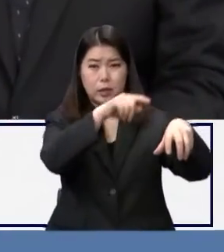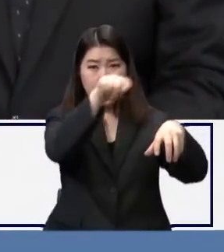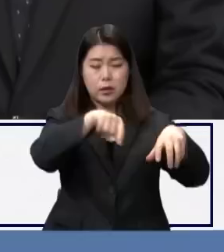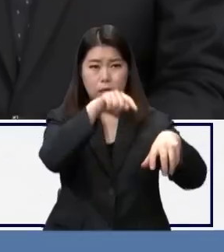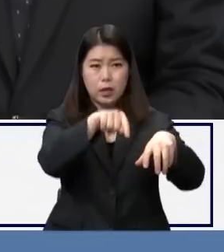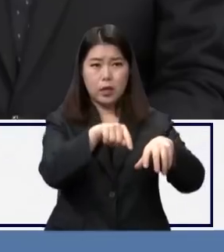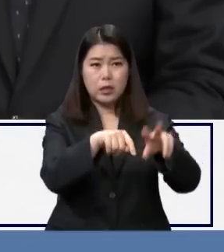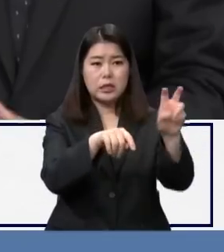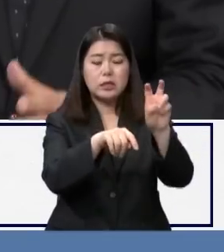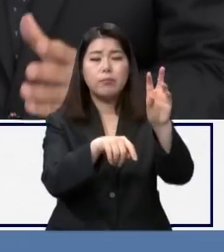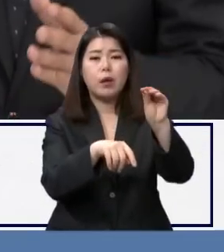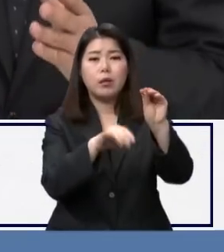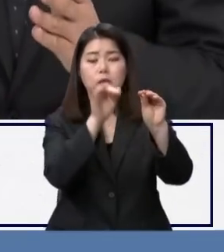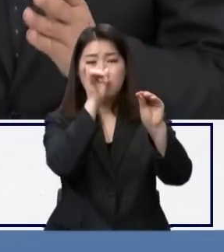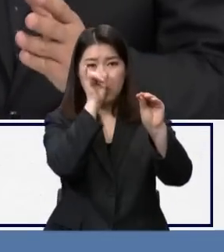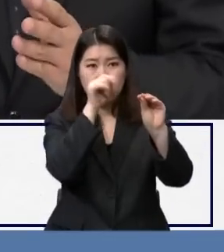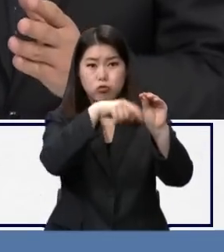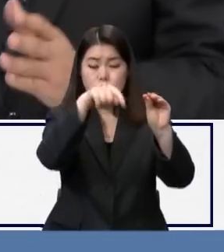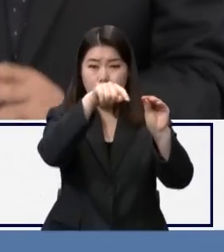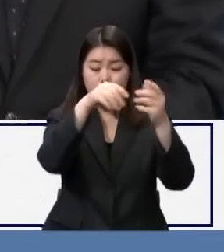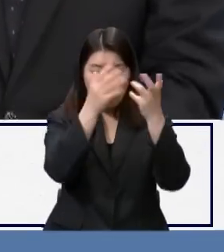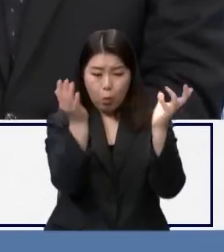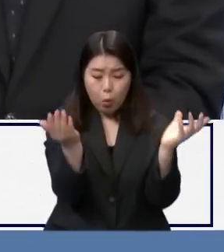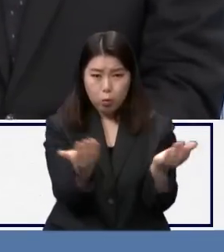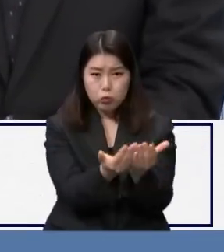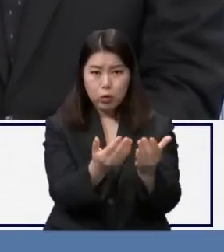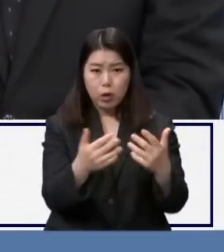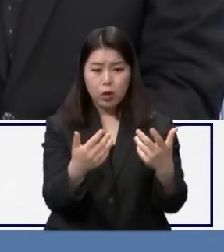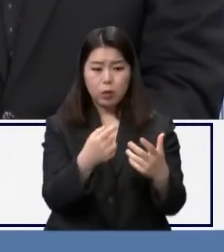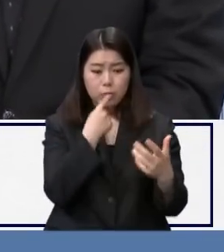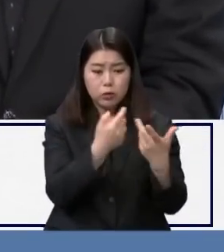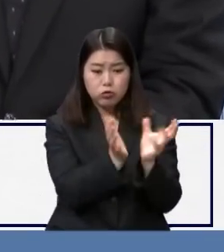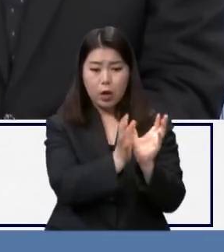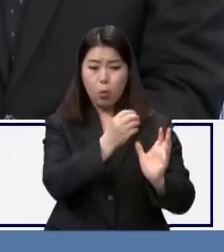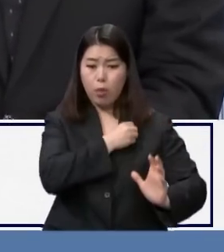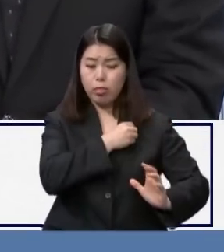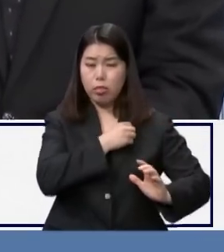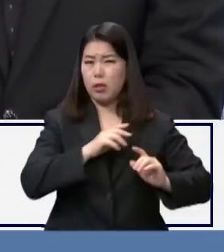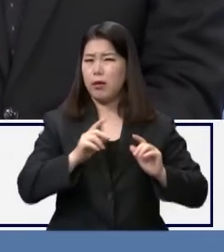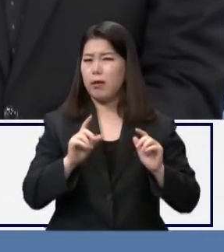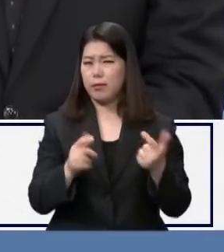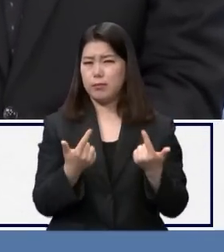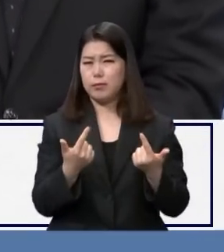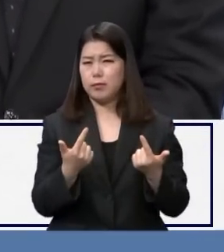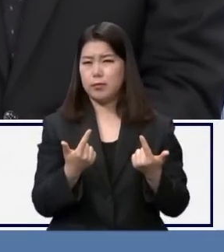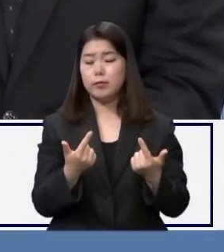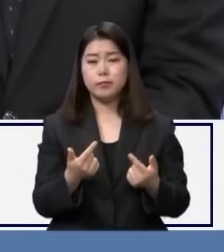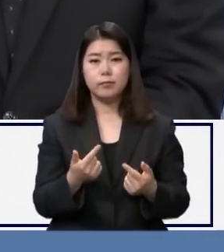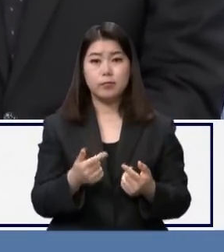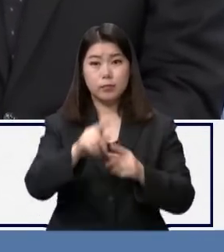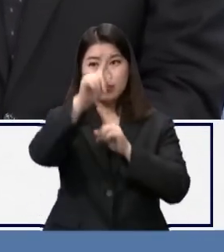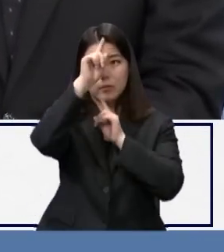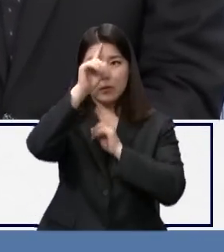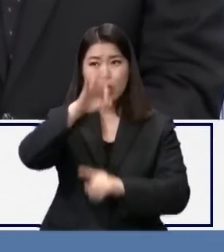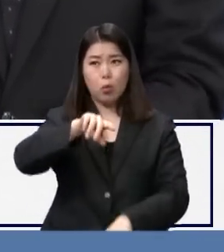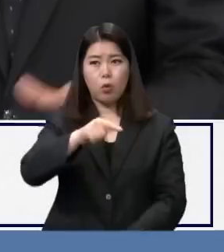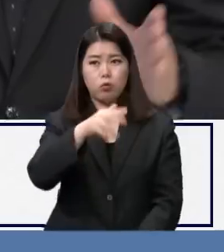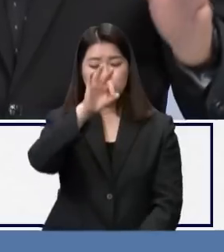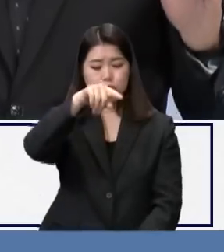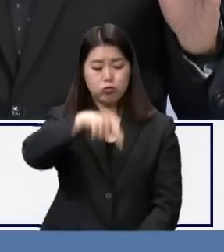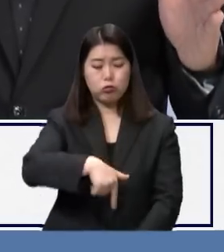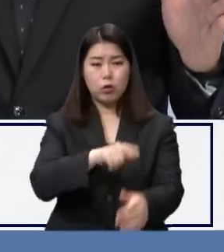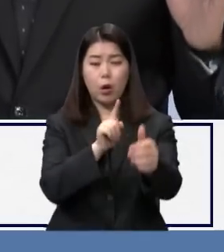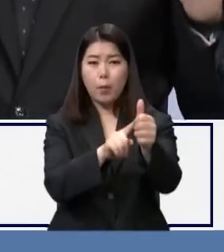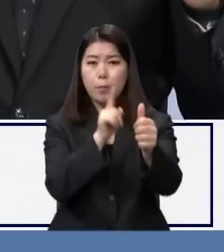20만 명의 가입자가 있습니다만 거기에 모든 사람들이 민주당원들은 아니잖습니까 결국 이원욱 의원님이 얘기하신 것은